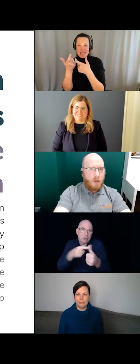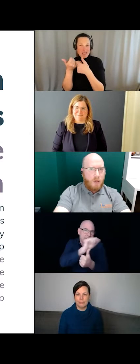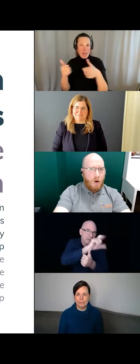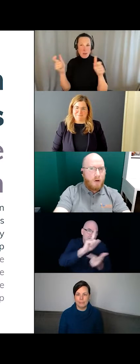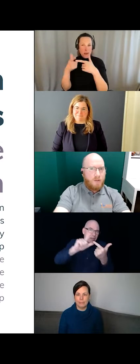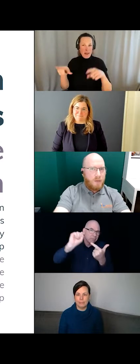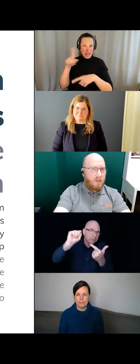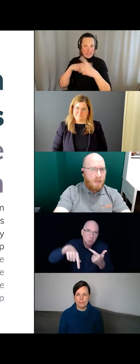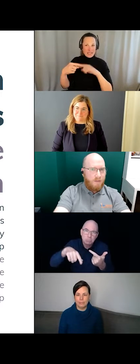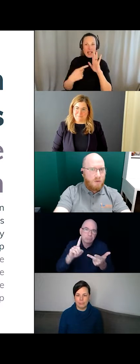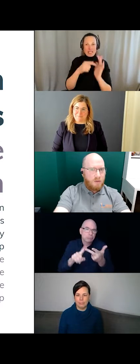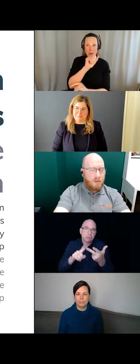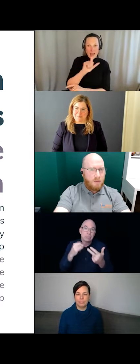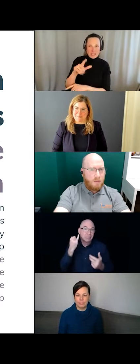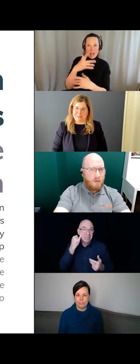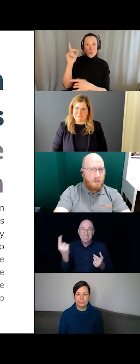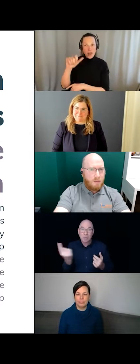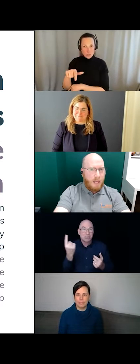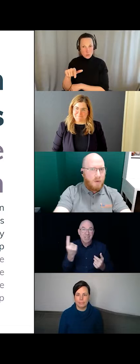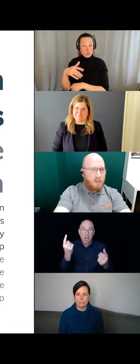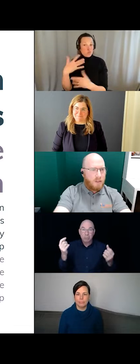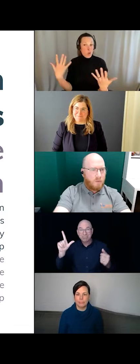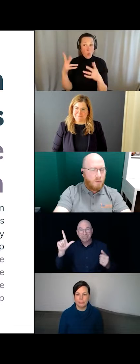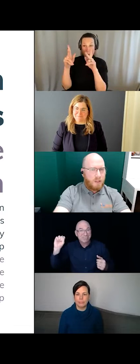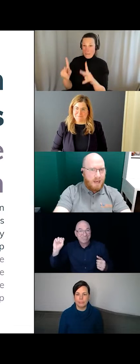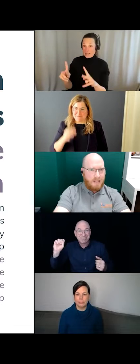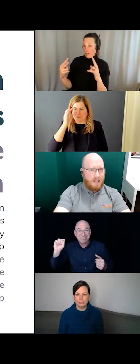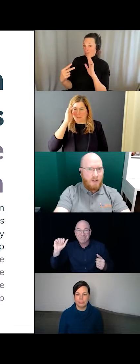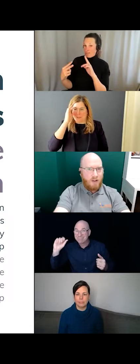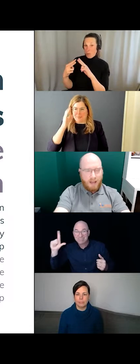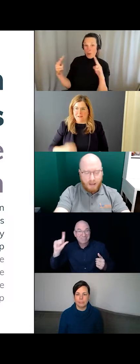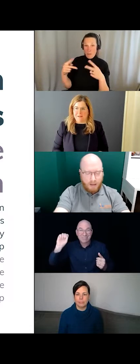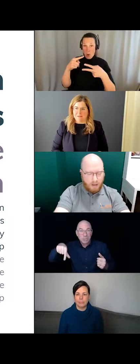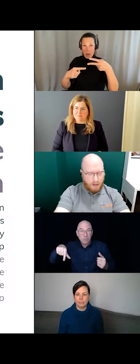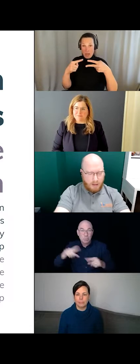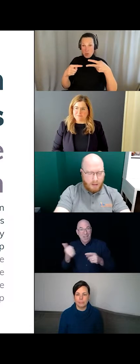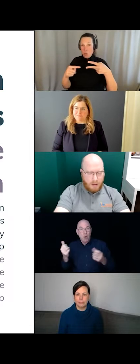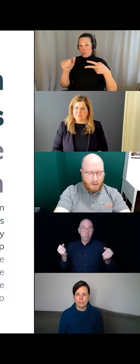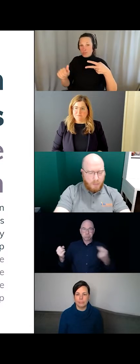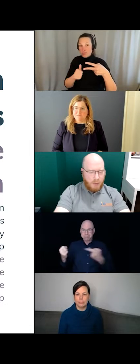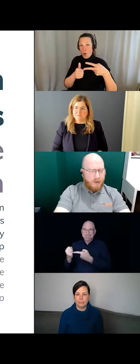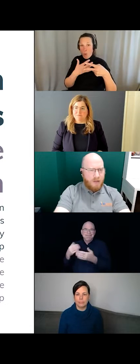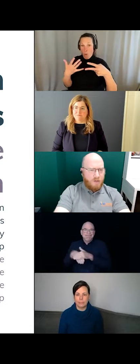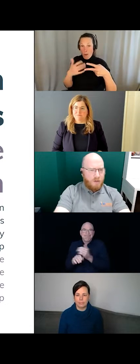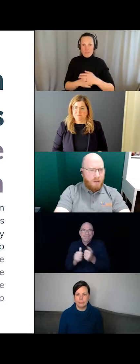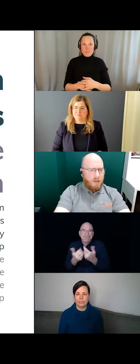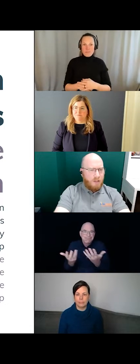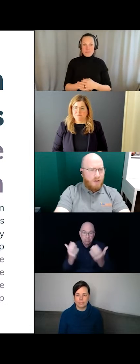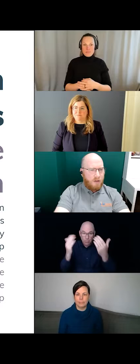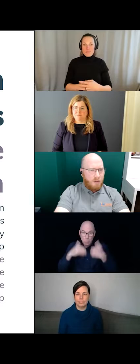services dans n'importe quel langage des signes, que ce soit ASL ou LSQ, ou quelqu'un qui n'a pas ces